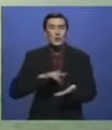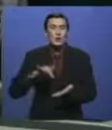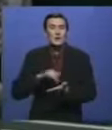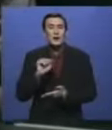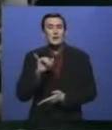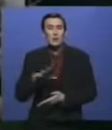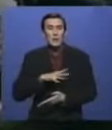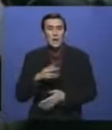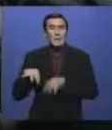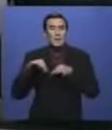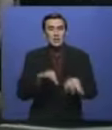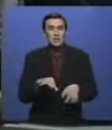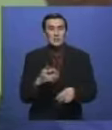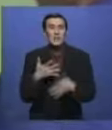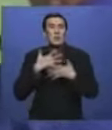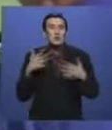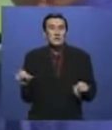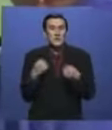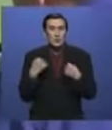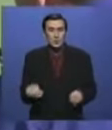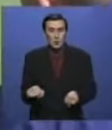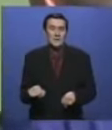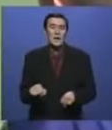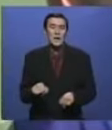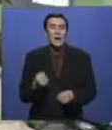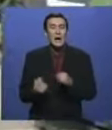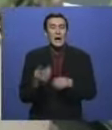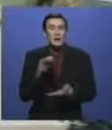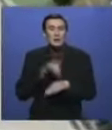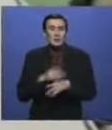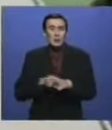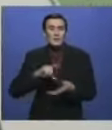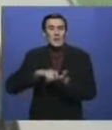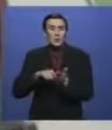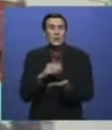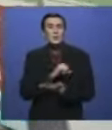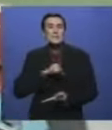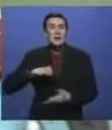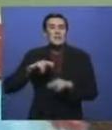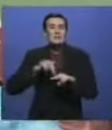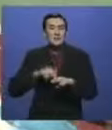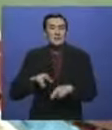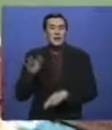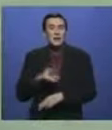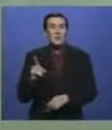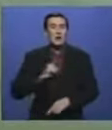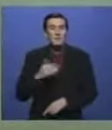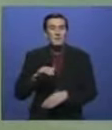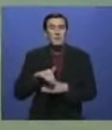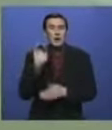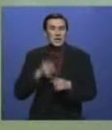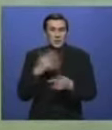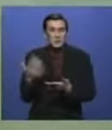оперативника привлекла автомашина, передвигавшаяся на высокой скорости. Оказалось, что в салоне находится инспектор рыбоохраны, а в багажнике